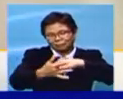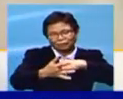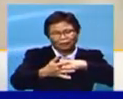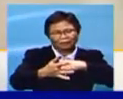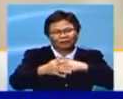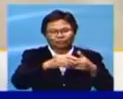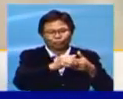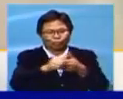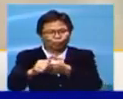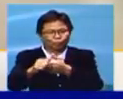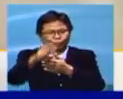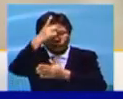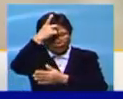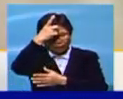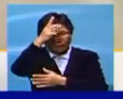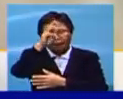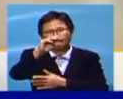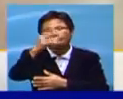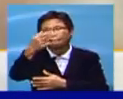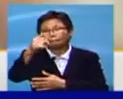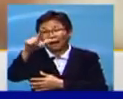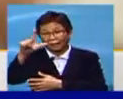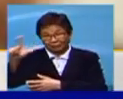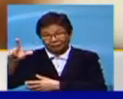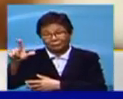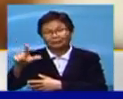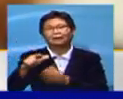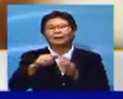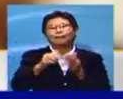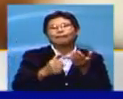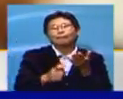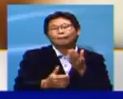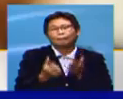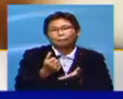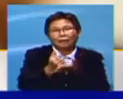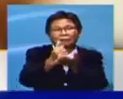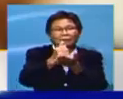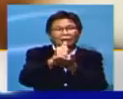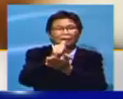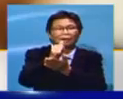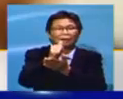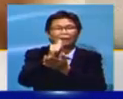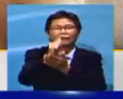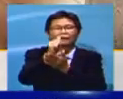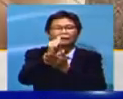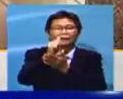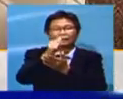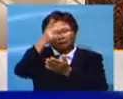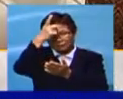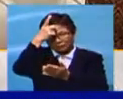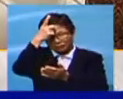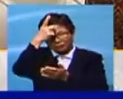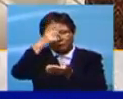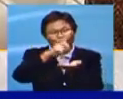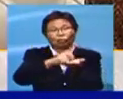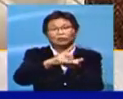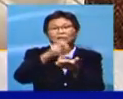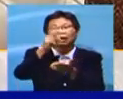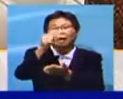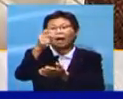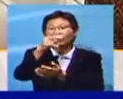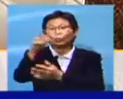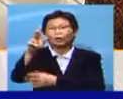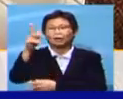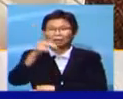yang diterajui oleh Datuk Seri Michael manyin jawong dibantu oleh Adun nangka Dr Anwar rapat menurut